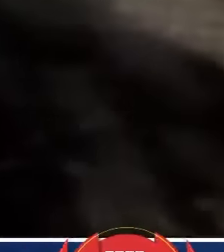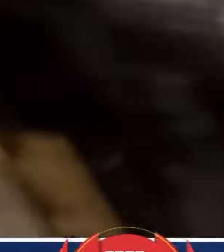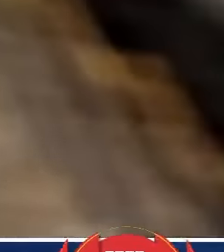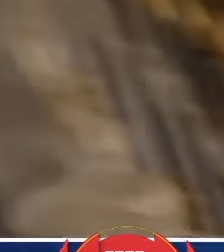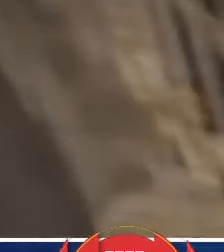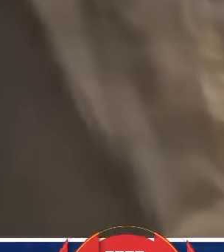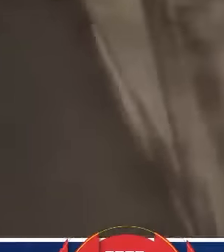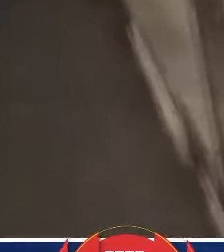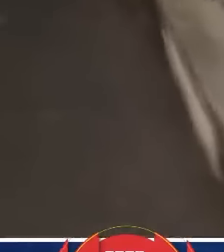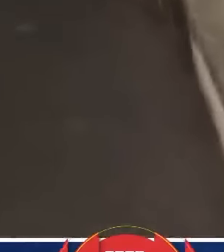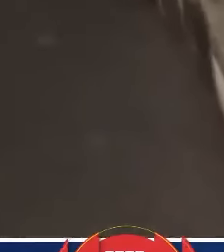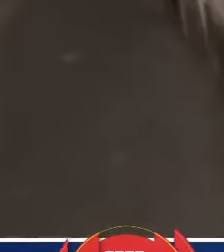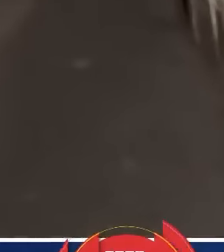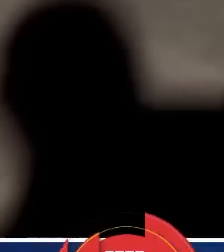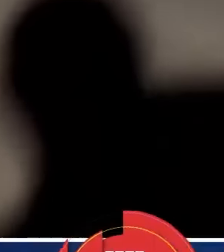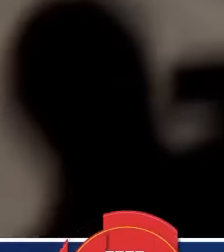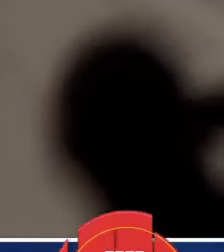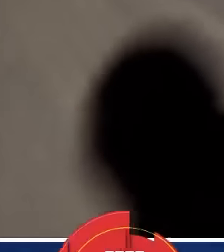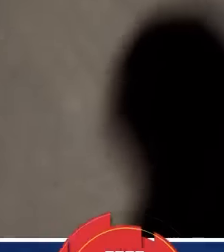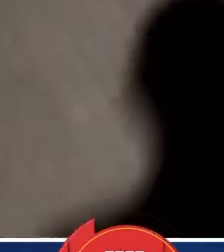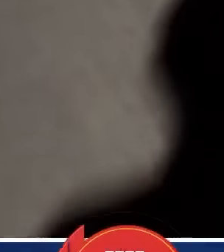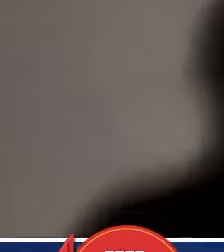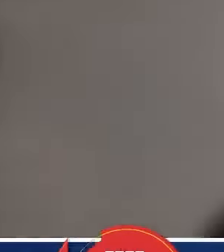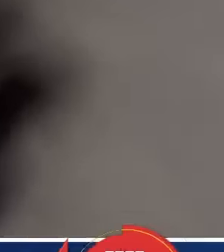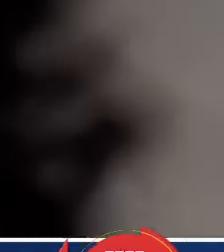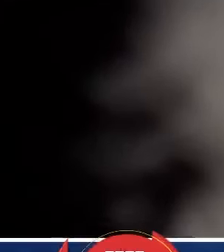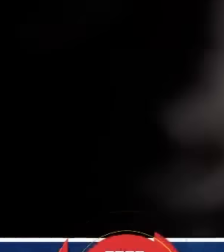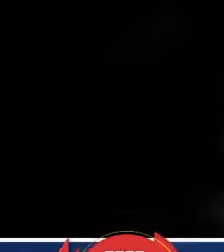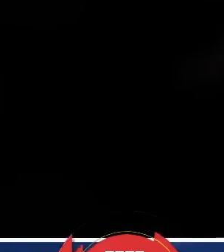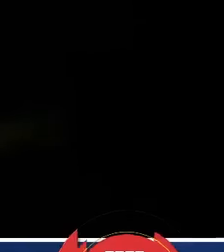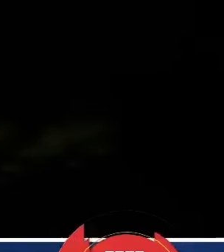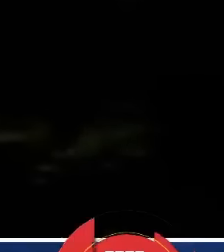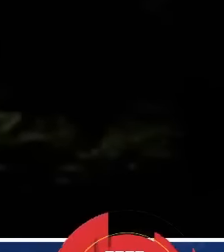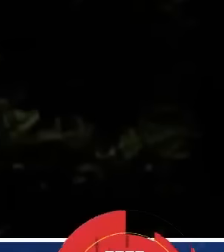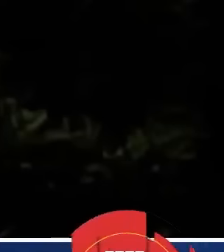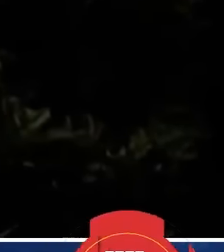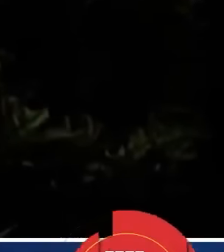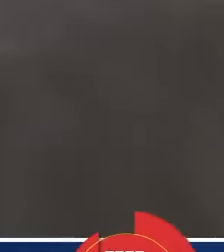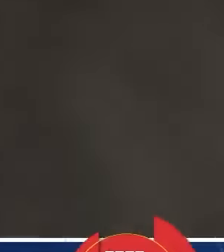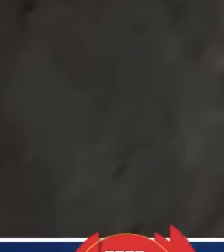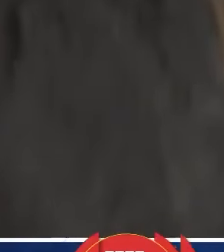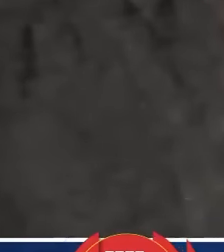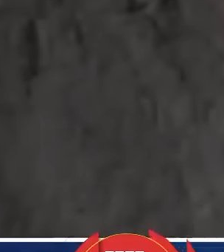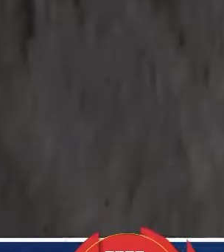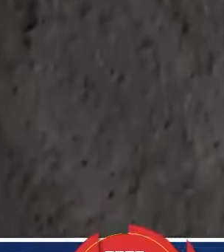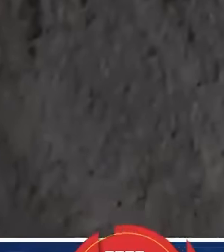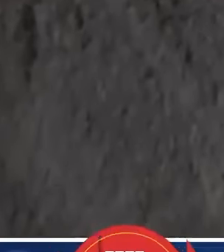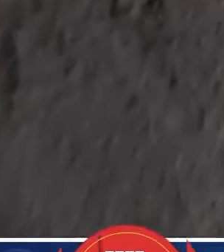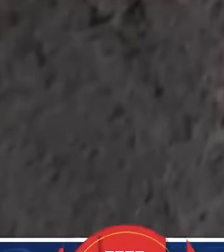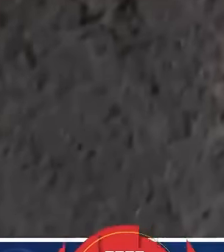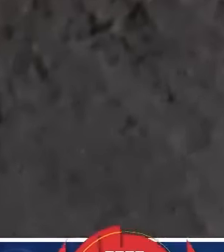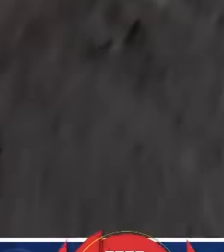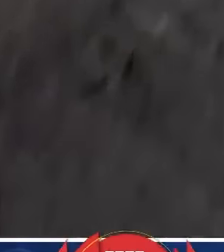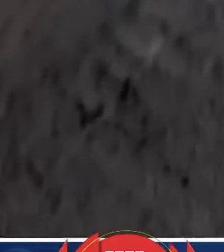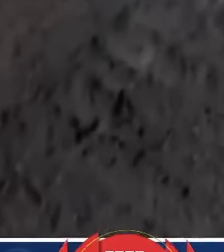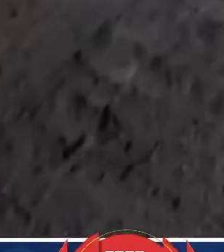วะไม่ใช่นะฮะ แล้วพอบอกว่าไปเรียกเจ้าหน้าที่เรียกแบบนักข่าวมาปรากฏว่าถูกกัดอีกนะคะเนี่ยนะเ